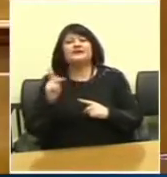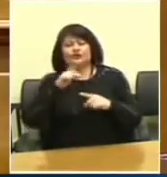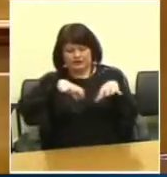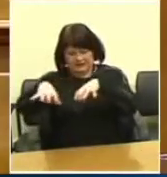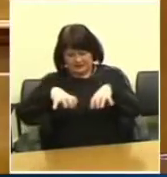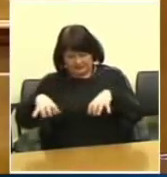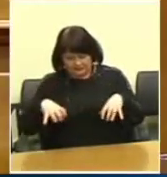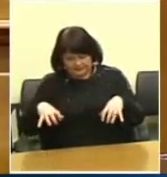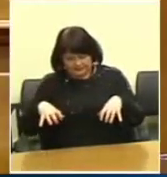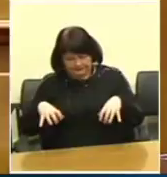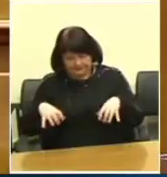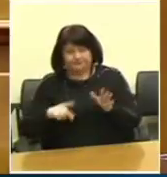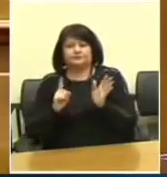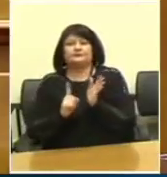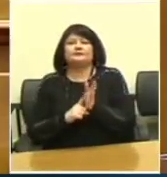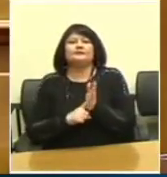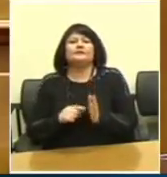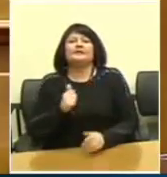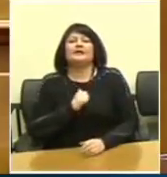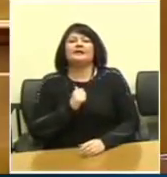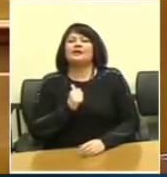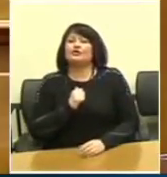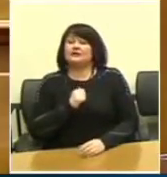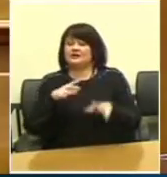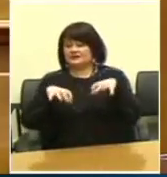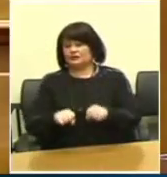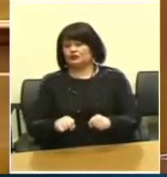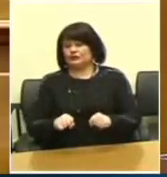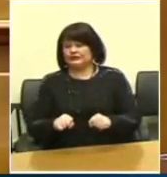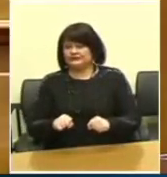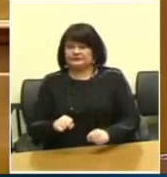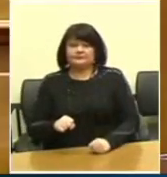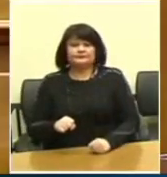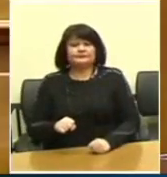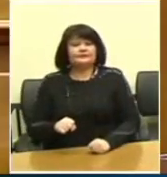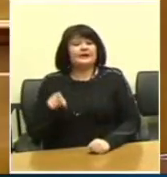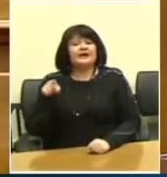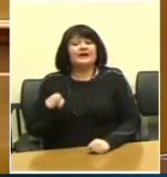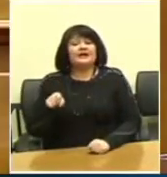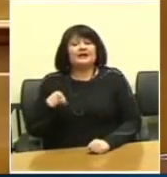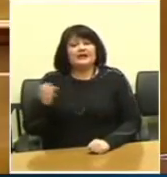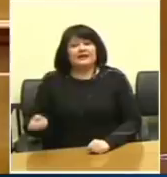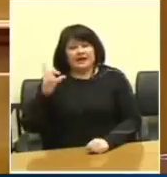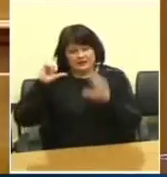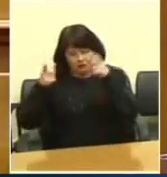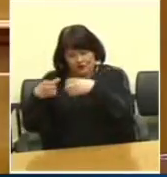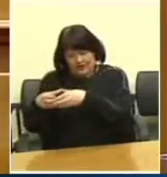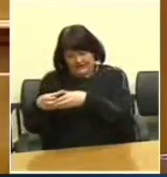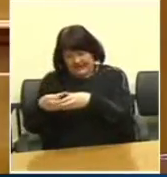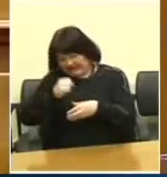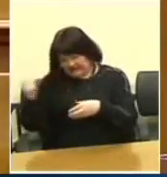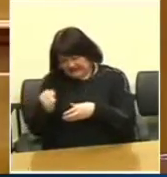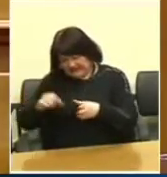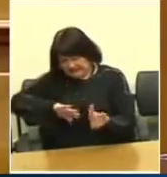στους νόμιμους ιδιοκτήτες της εξουσίας, την τάση δηλαδή που σήμερα εκφράζει πολιτικά η Νέα Δημοκρατία του κ. Μητσοτάκη, και από την άλλη